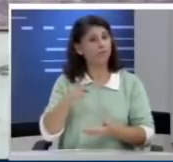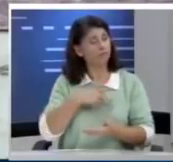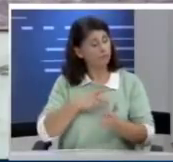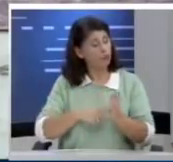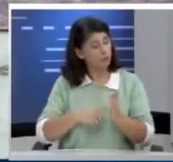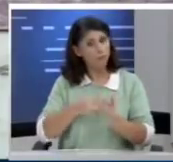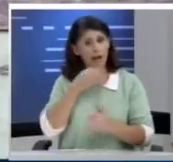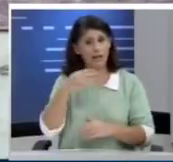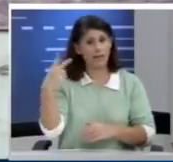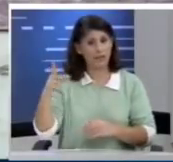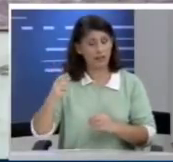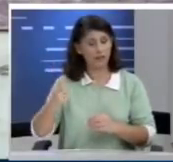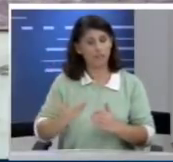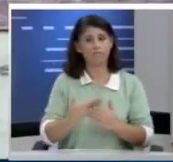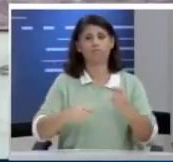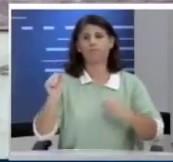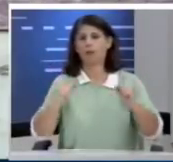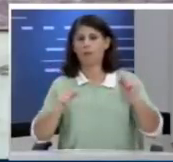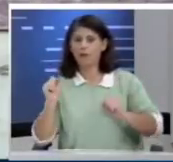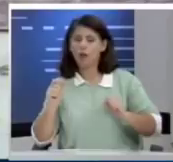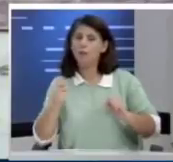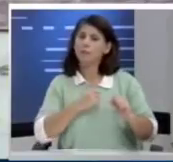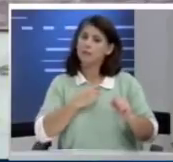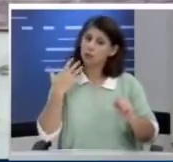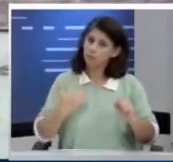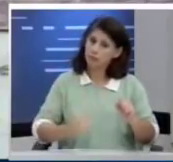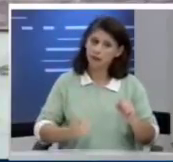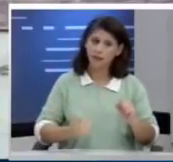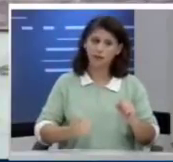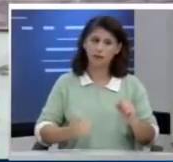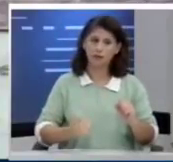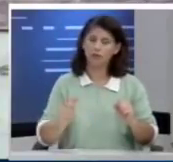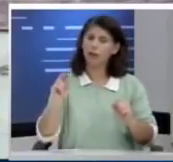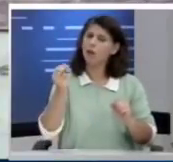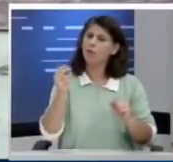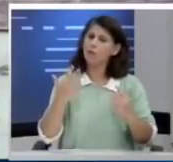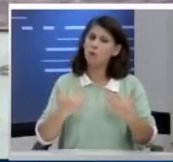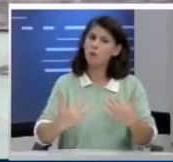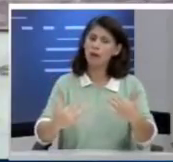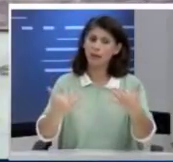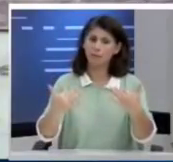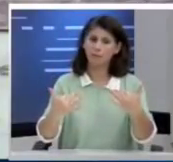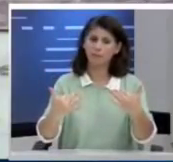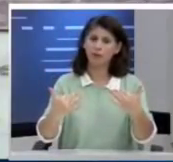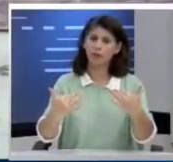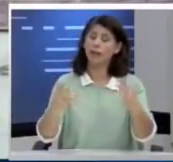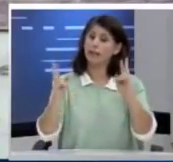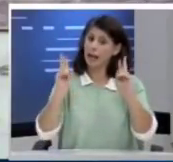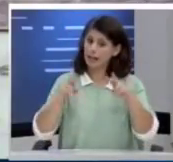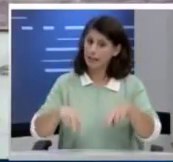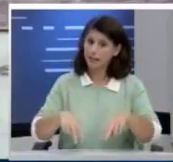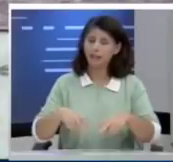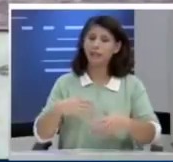νομίμως θέτετε τη δικιά σας ένσταση. Πιστεύω πως υπάρχει και θέτω στην Βουλή προς έγκριση